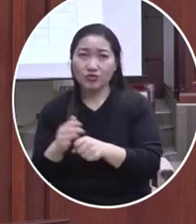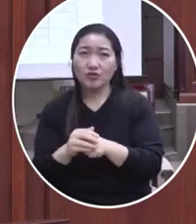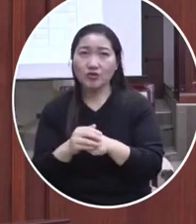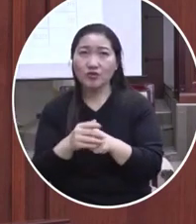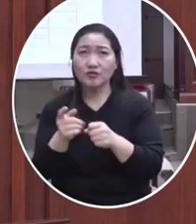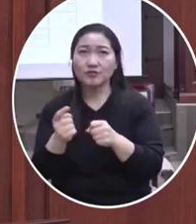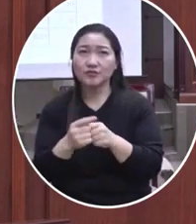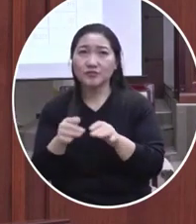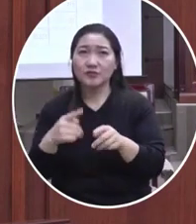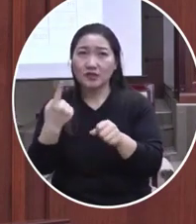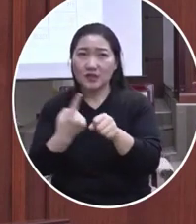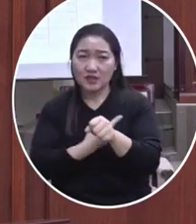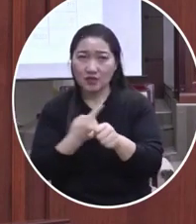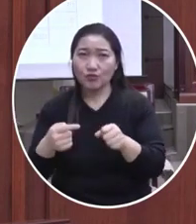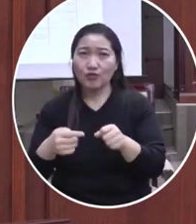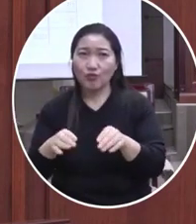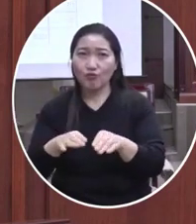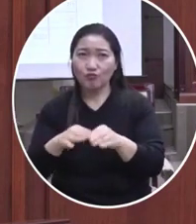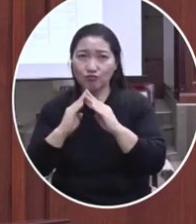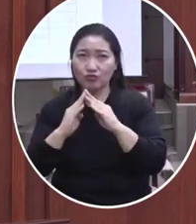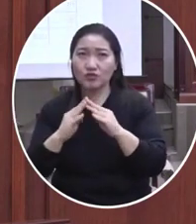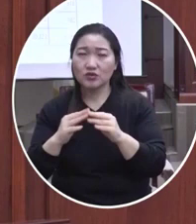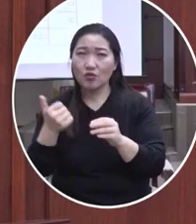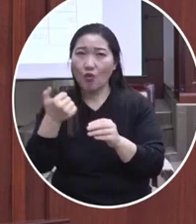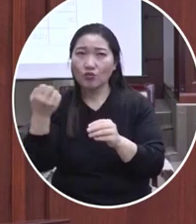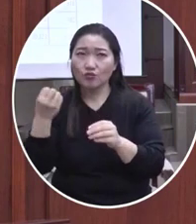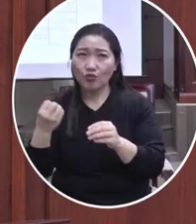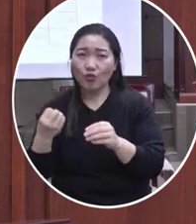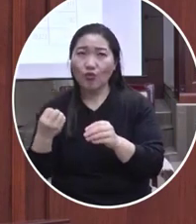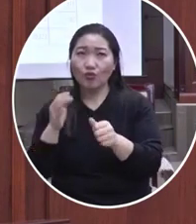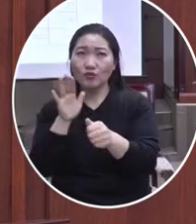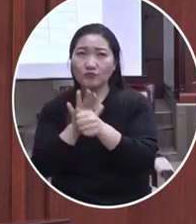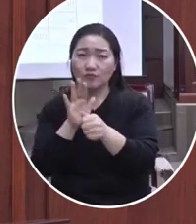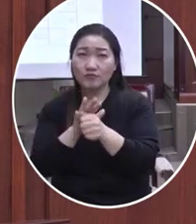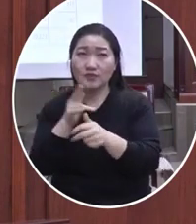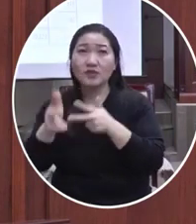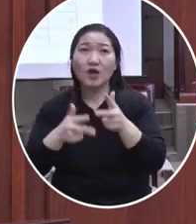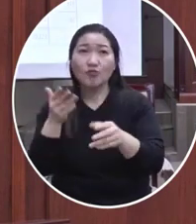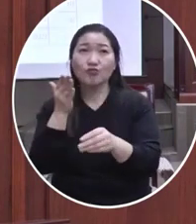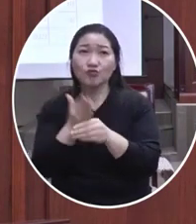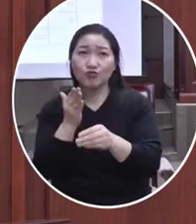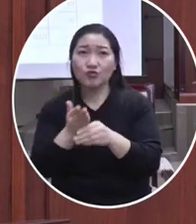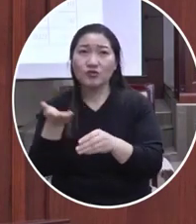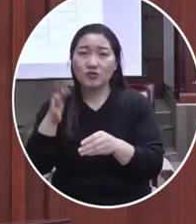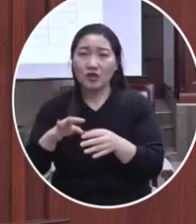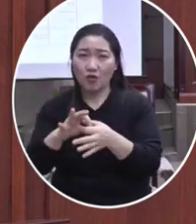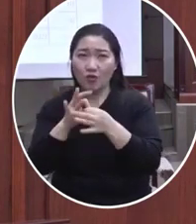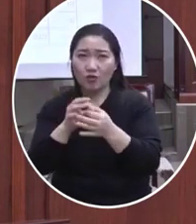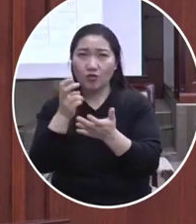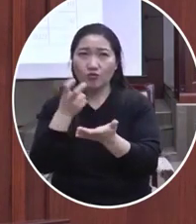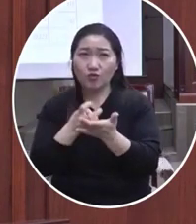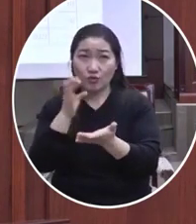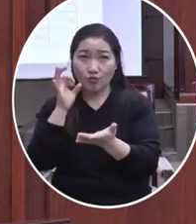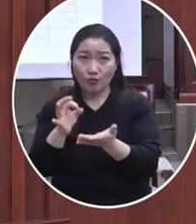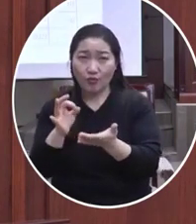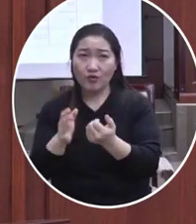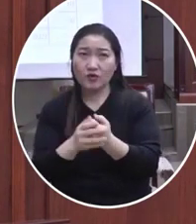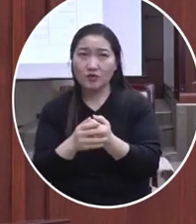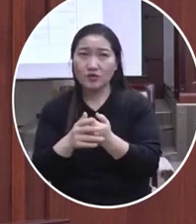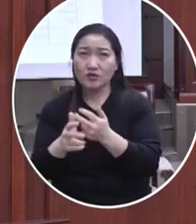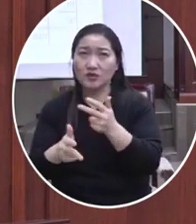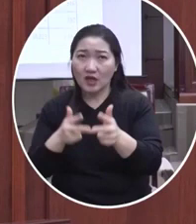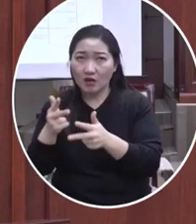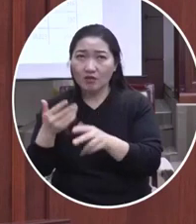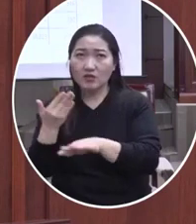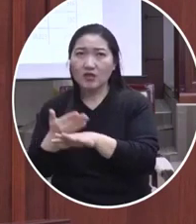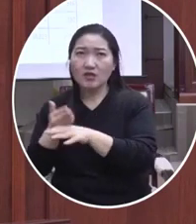일환으로 자동 개폐 장치 설치 비용을 50% 지원하는 사업을 하고 있습니다 그런데 관련 조례를 보면 수목전지